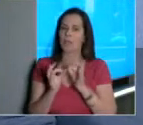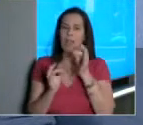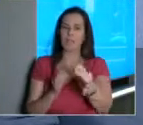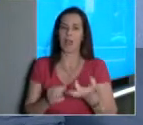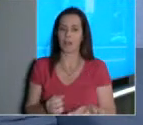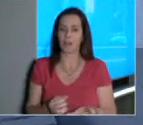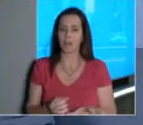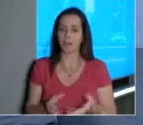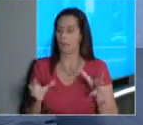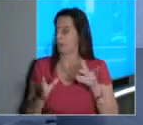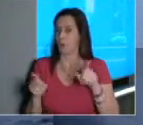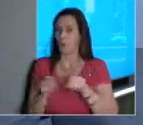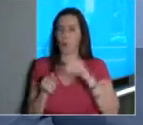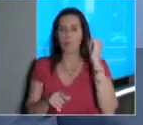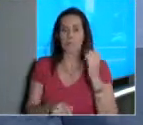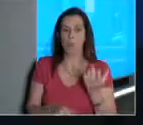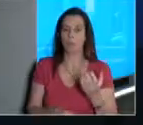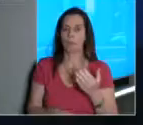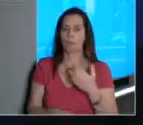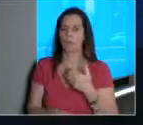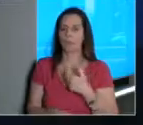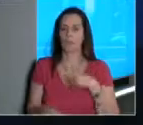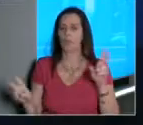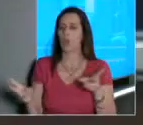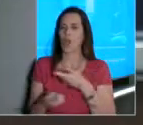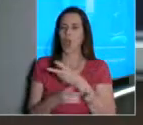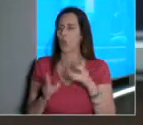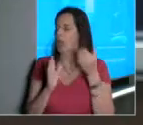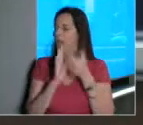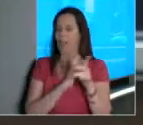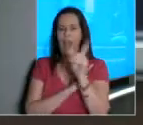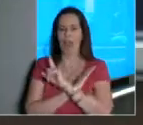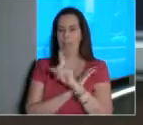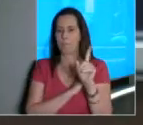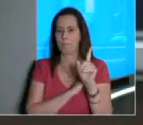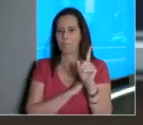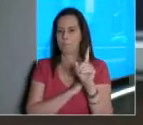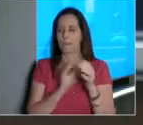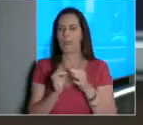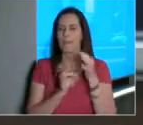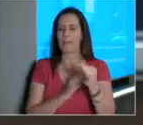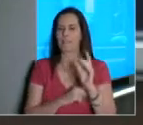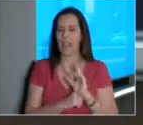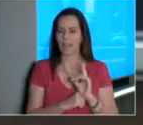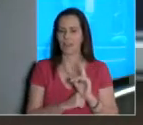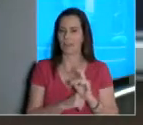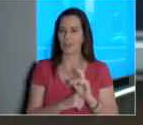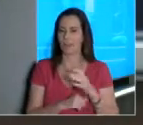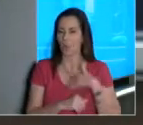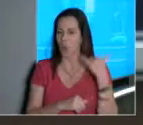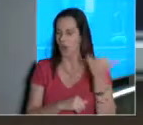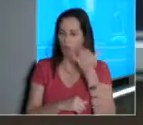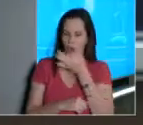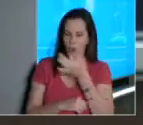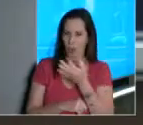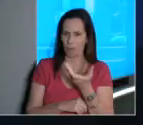פריפריה ענייה עם דימונה ומצפה וכו'. אנחנו לא יכולים להתעלם מהצבע של הפריפריה. אי אפשר, אנחנו כל הזמן